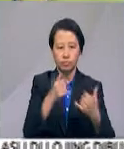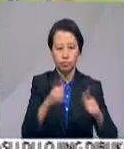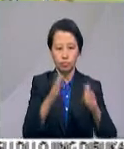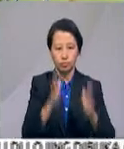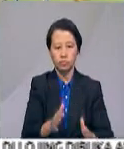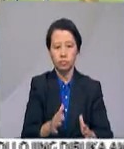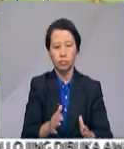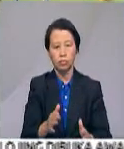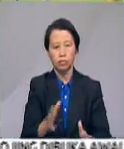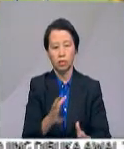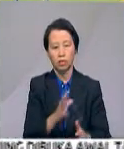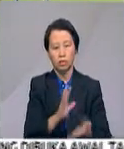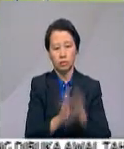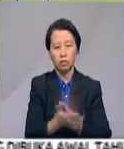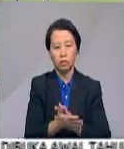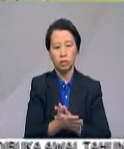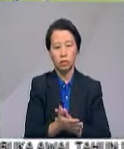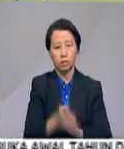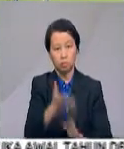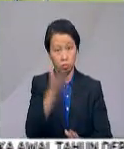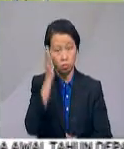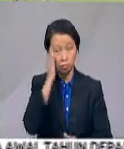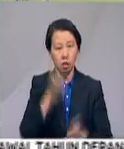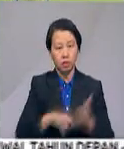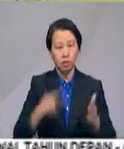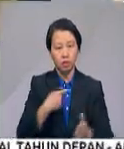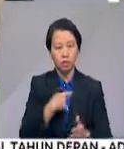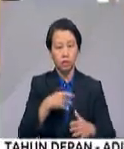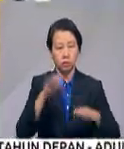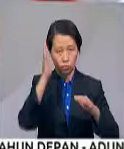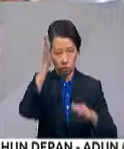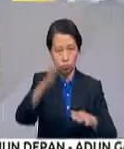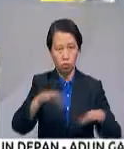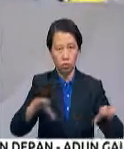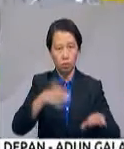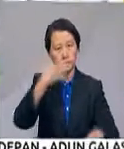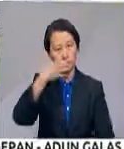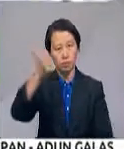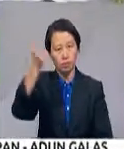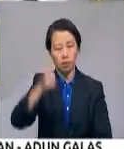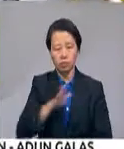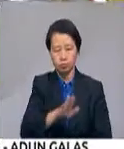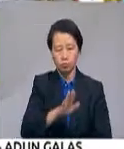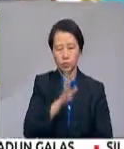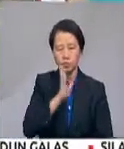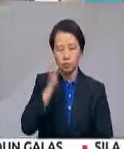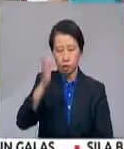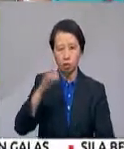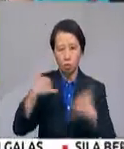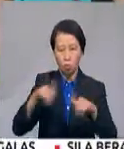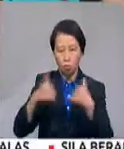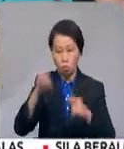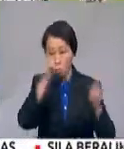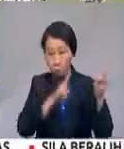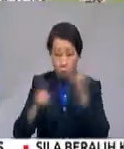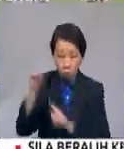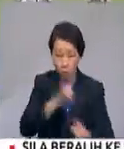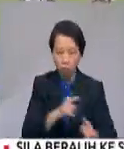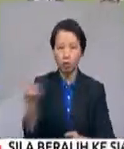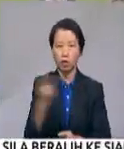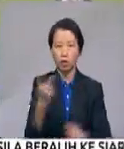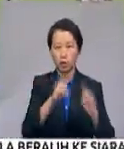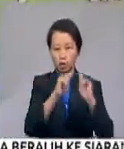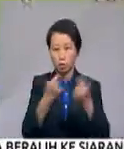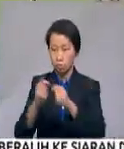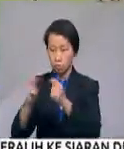bilang sekarang. So, we know what we can do better. Beliau menjangkakan perlawanan sengit bakal dihasilkan memandangkan kedua-dua